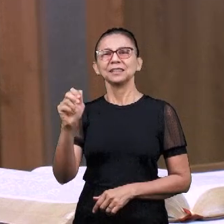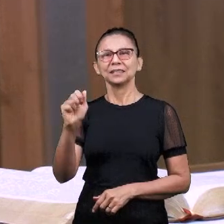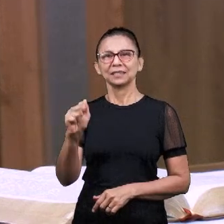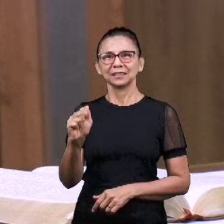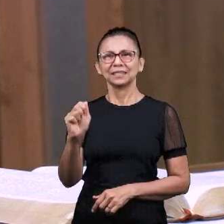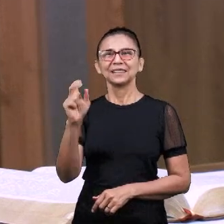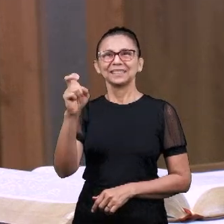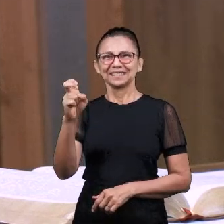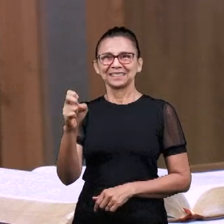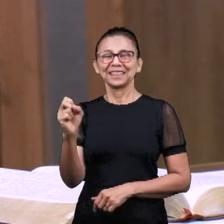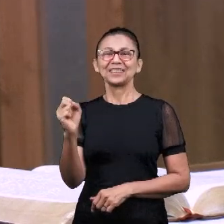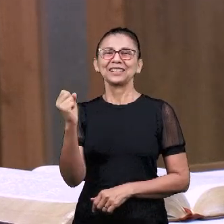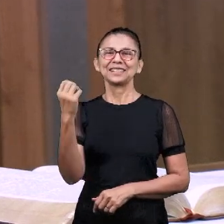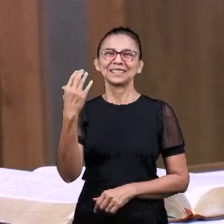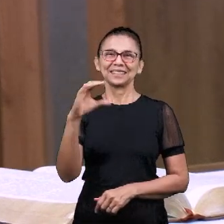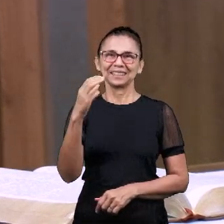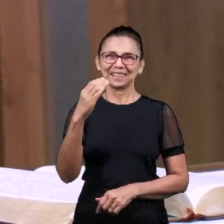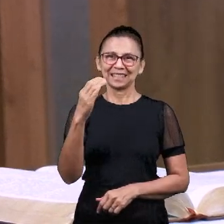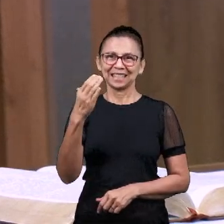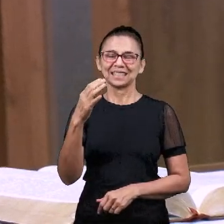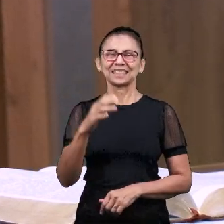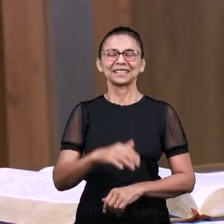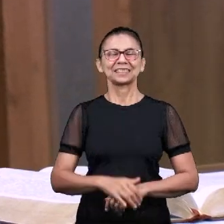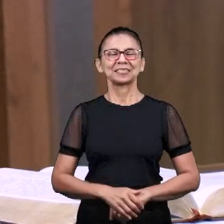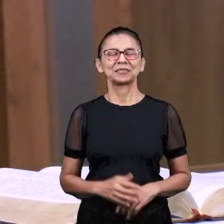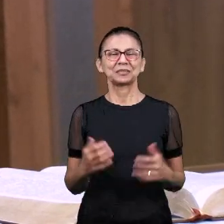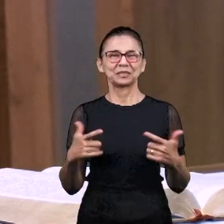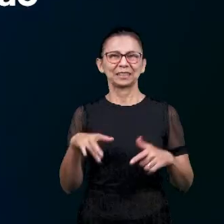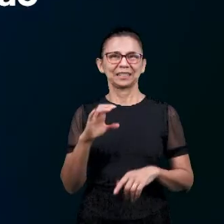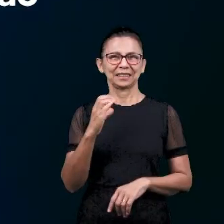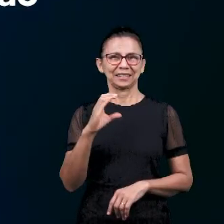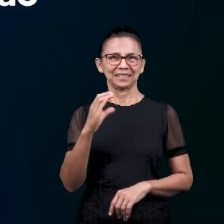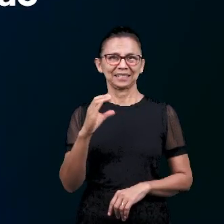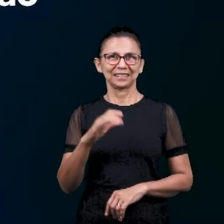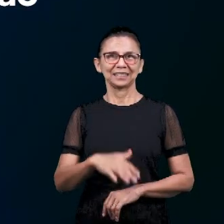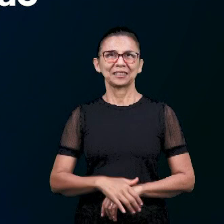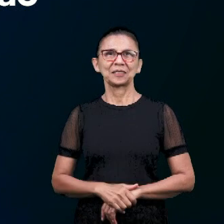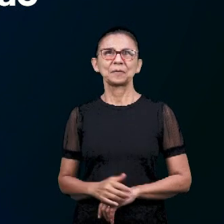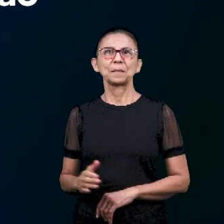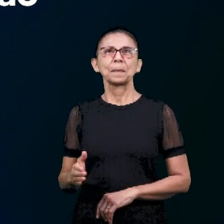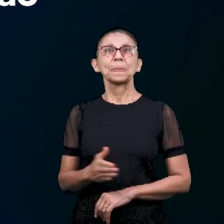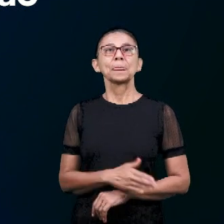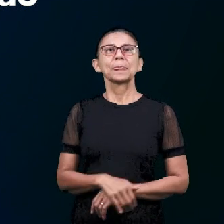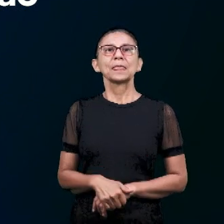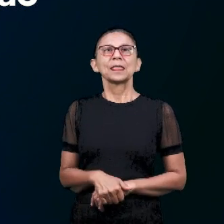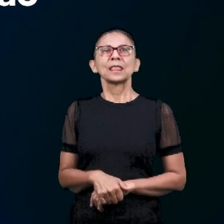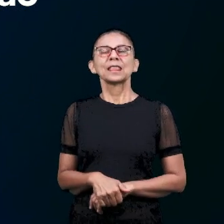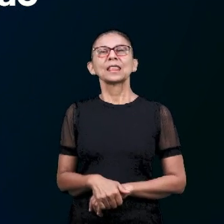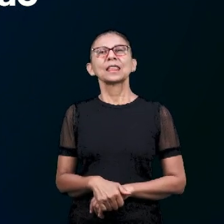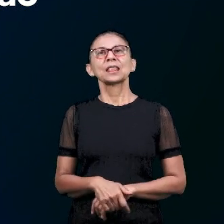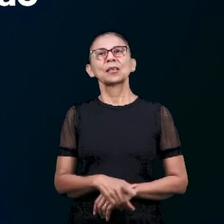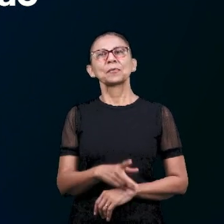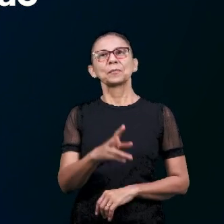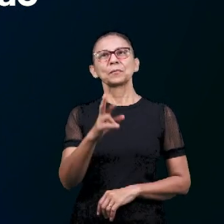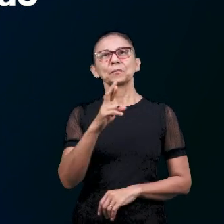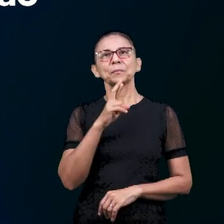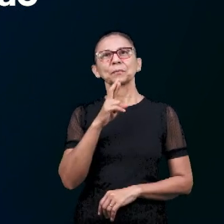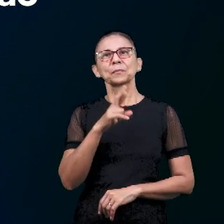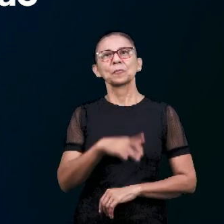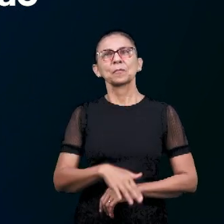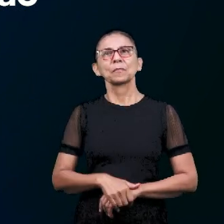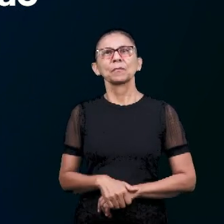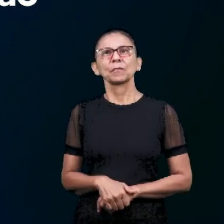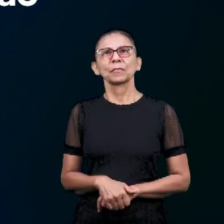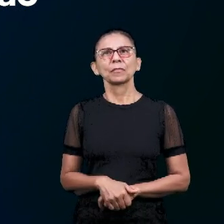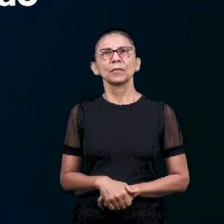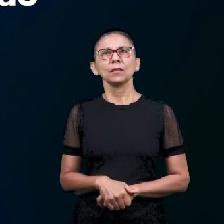5 églises. Nous allons écouter la réponse. La paix du Seigneur. Répondons à la question B. La grâce est un consentement